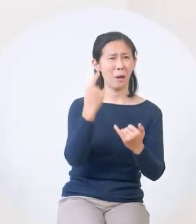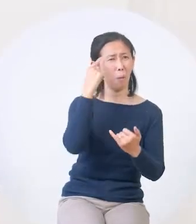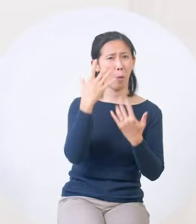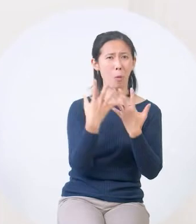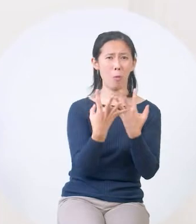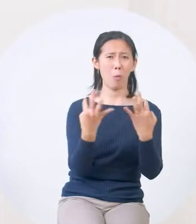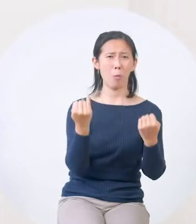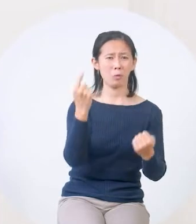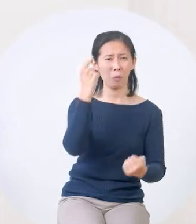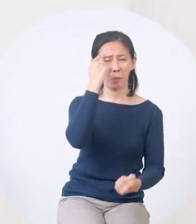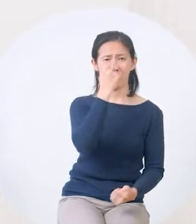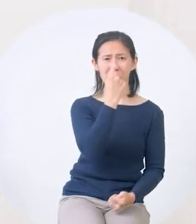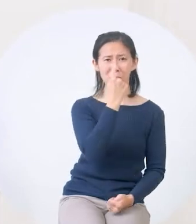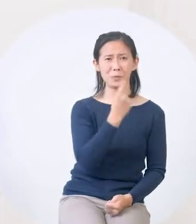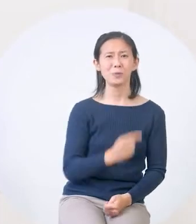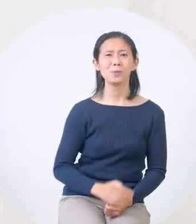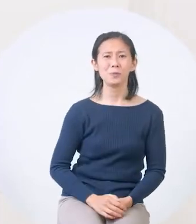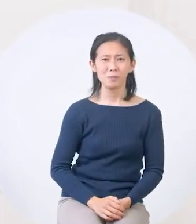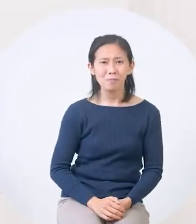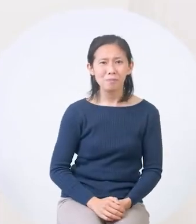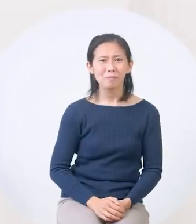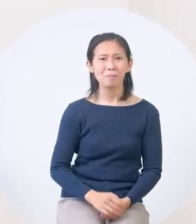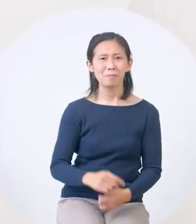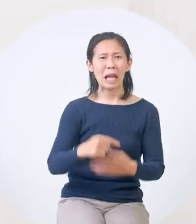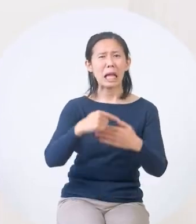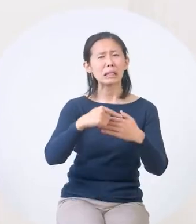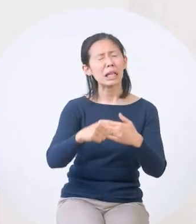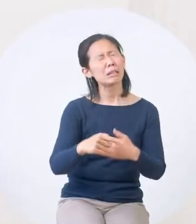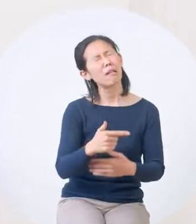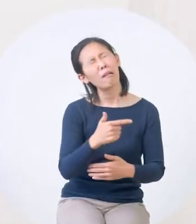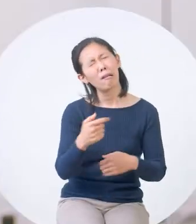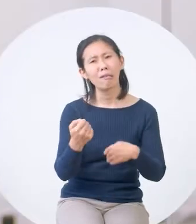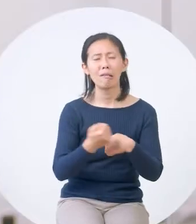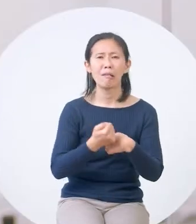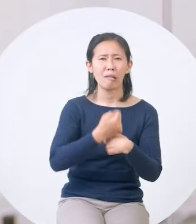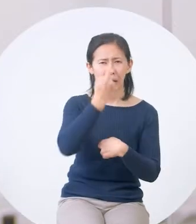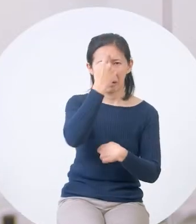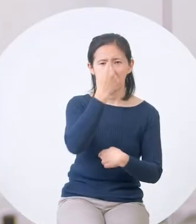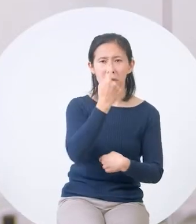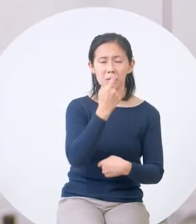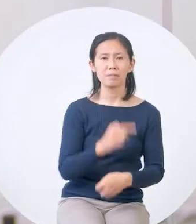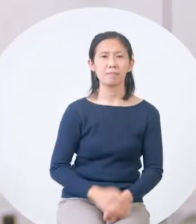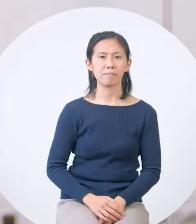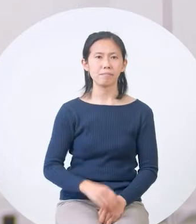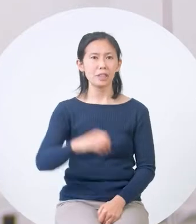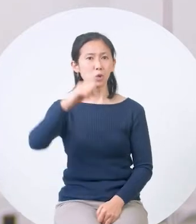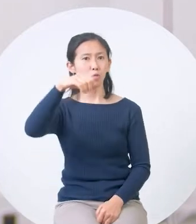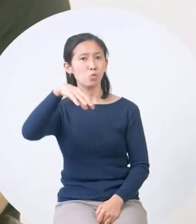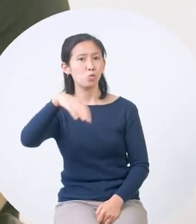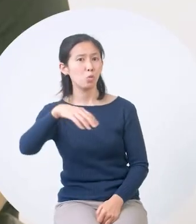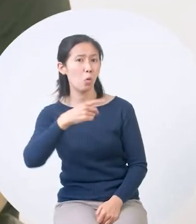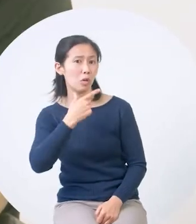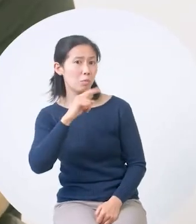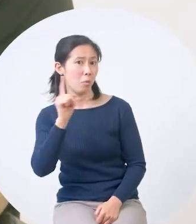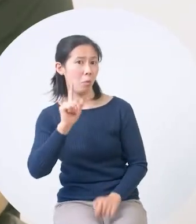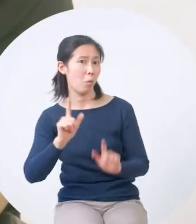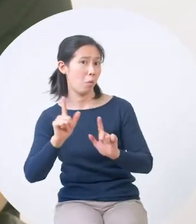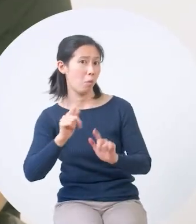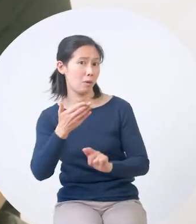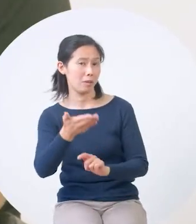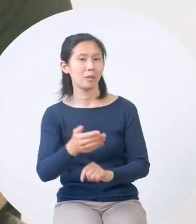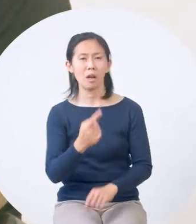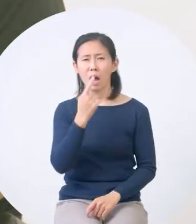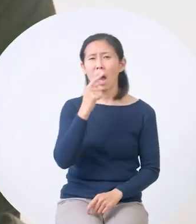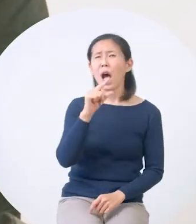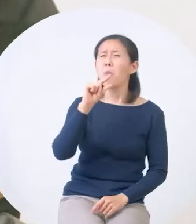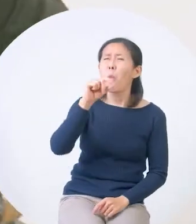構ありませんかねセンサー結構厄介な時があるんです。 水道はどういう感じだといいんですか？ もうちょっと水いっぱい出